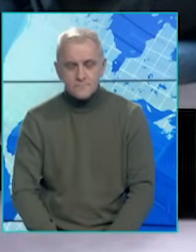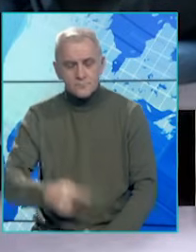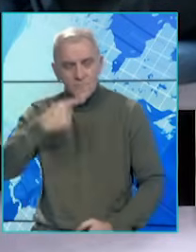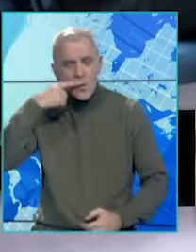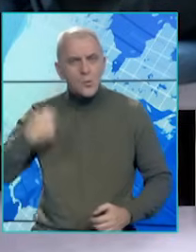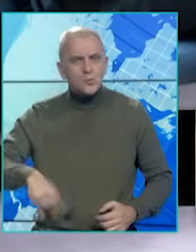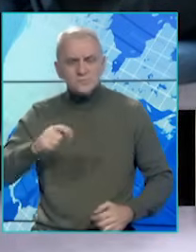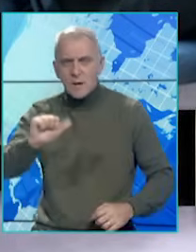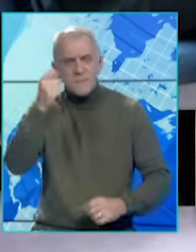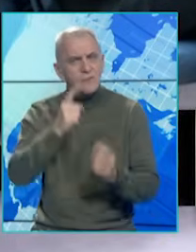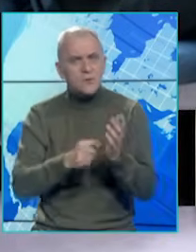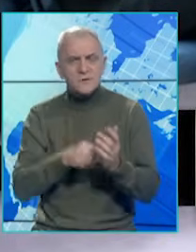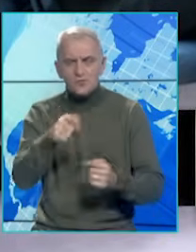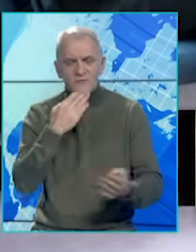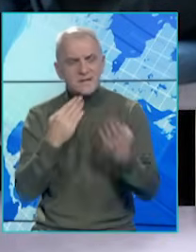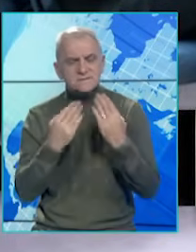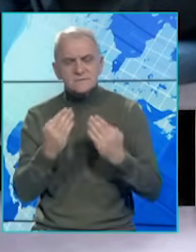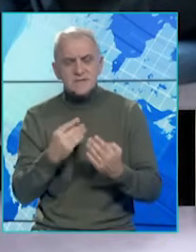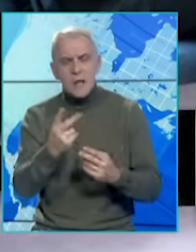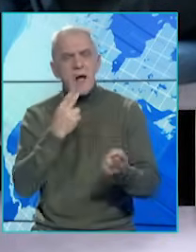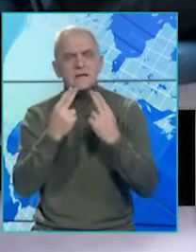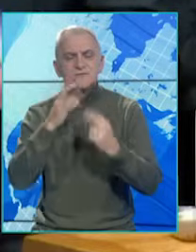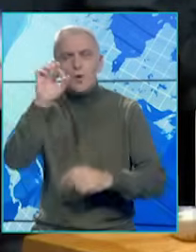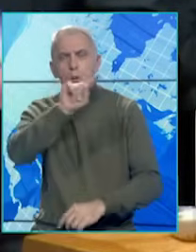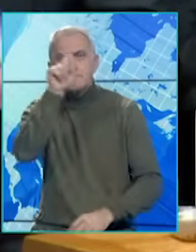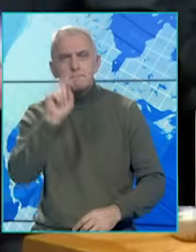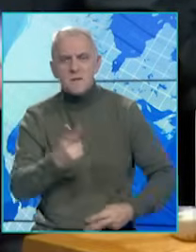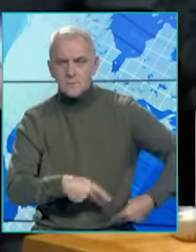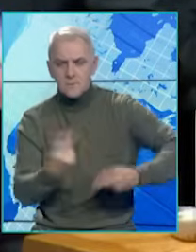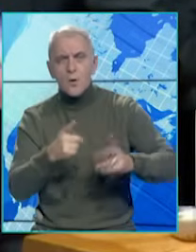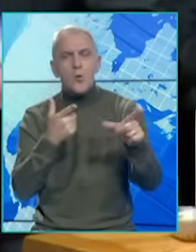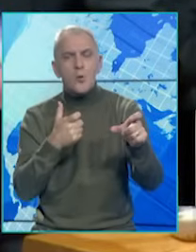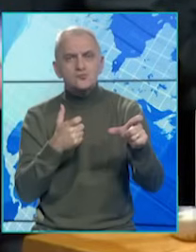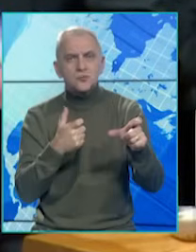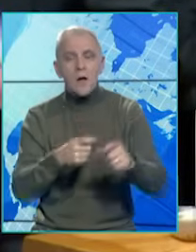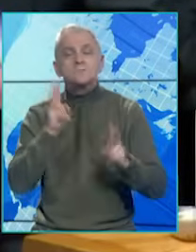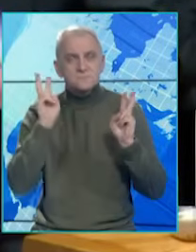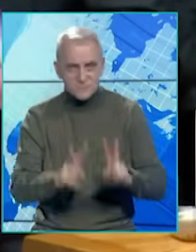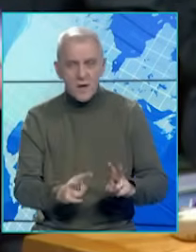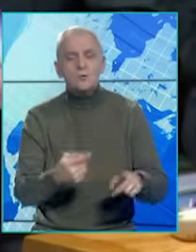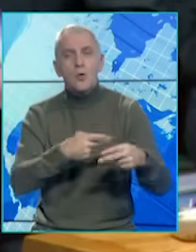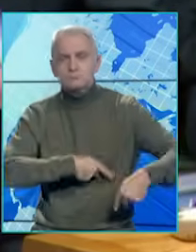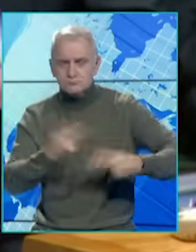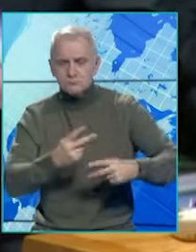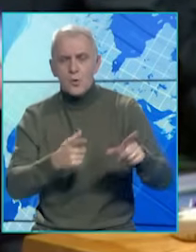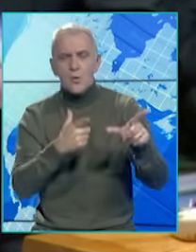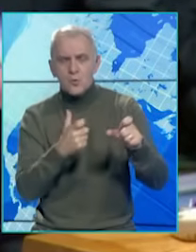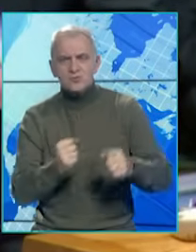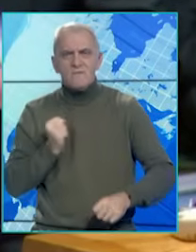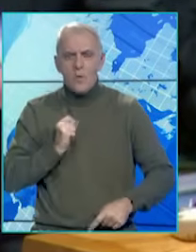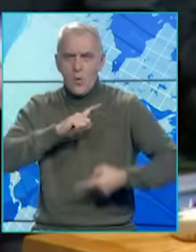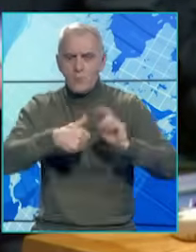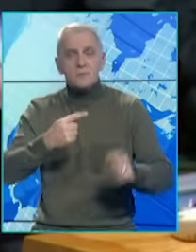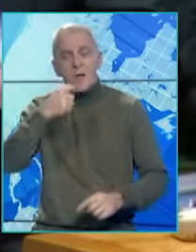Rusija je prvobitno zahtijevala ovaj sastanak da se razgovara o pitanju dostave oružja. Zaista, dostava oružja i vojne opreme koju